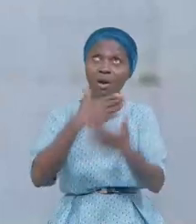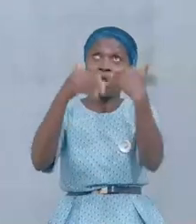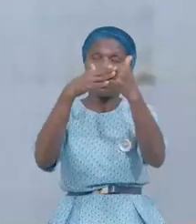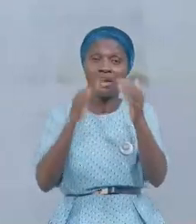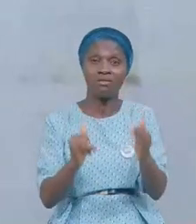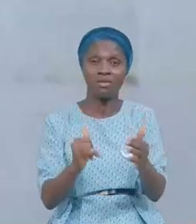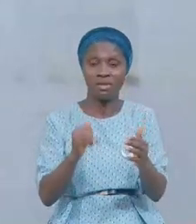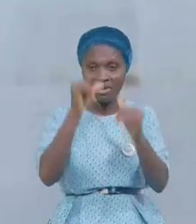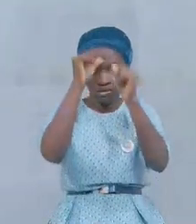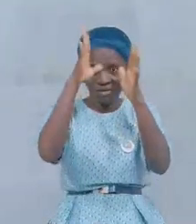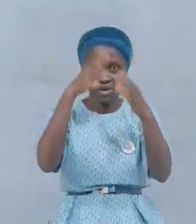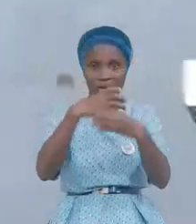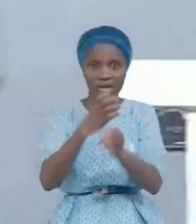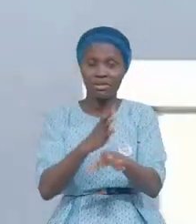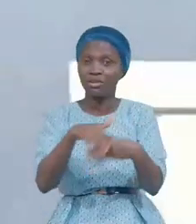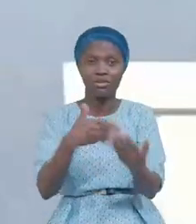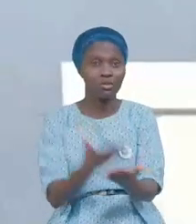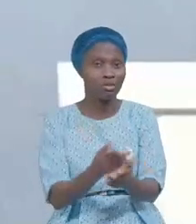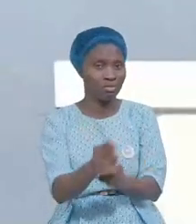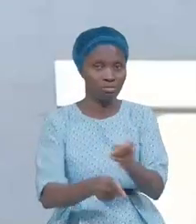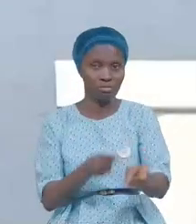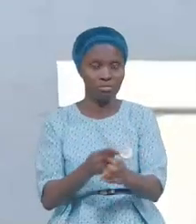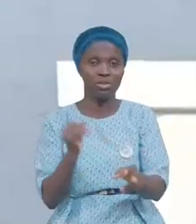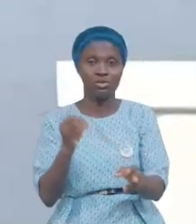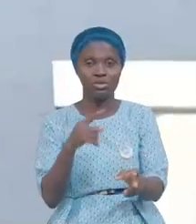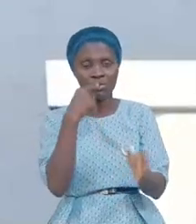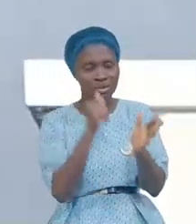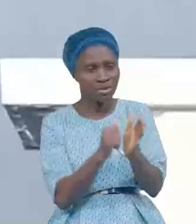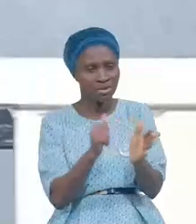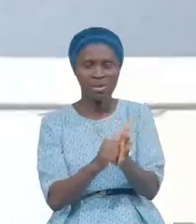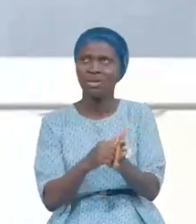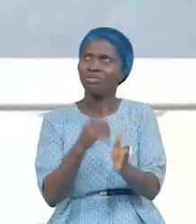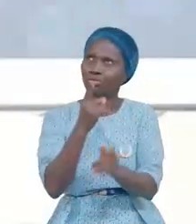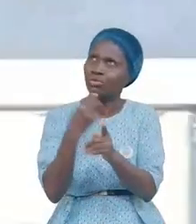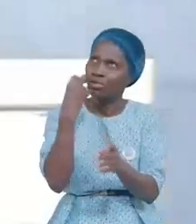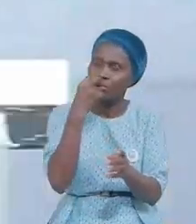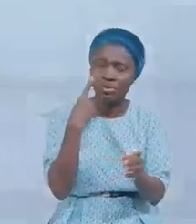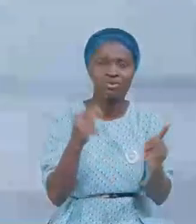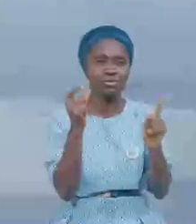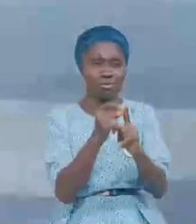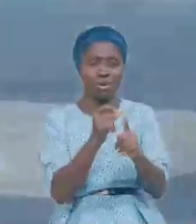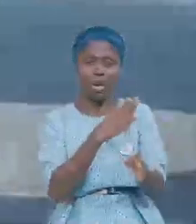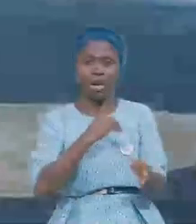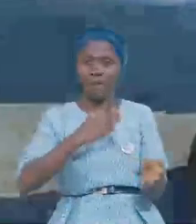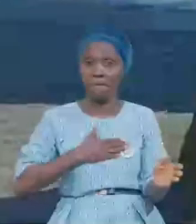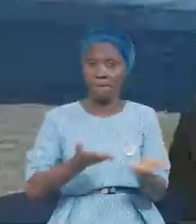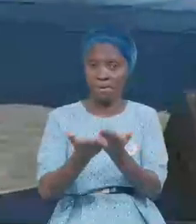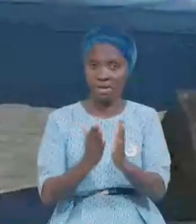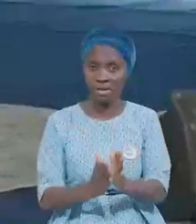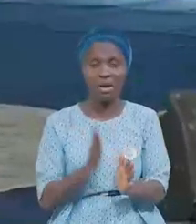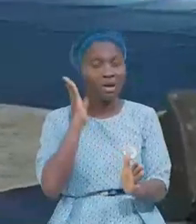créé l'univers entier. Ainsi donc, il dit, dis seulement un mot et mon serviteur